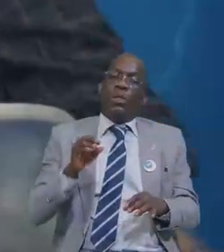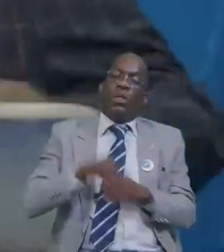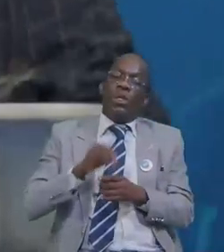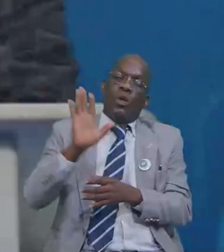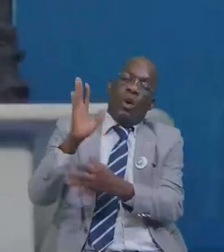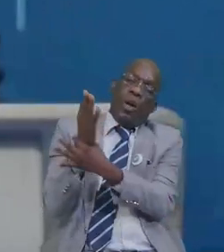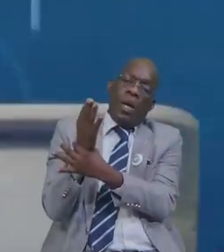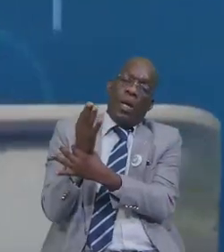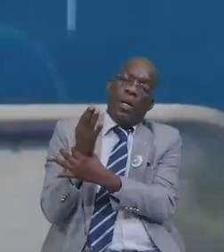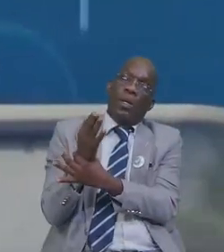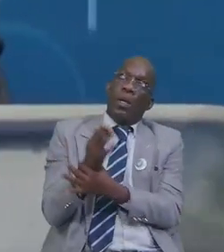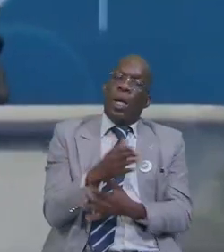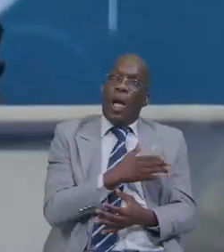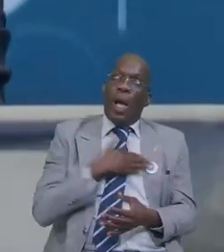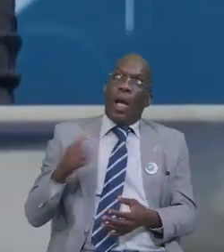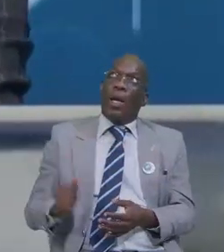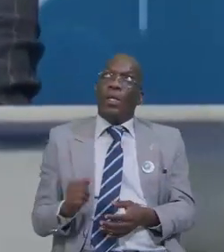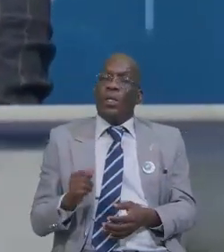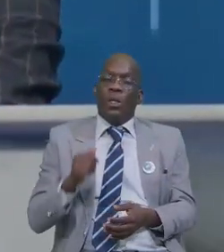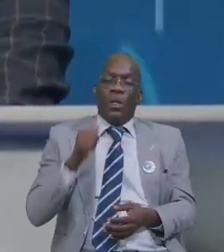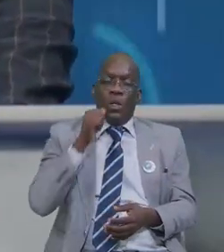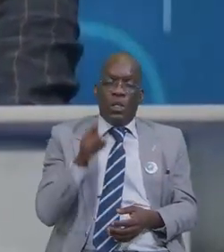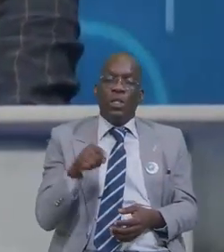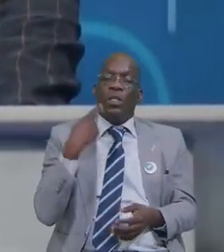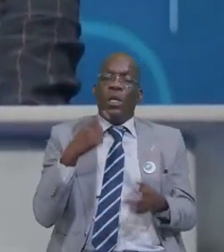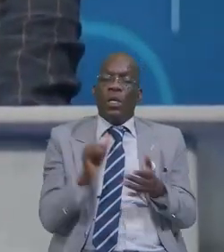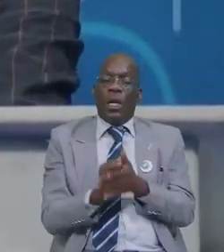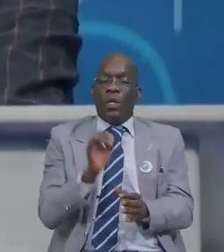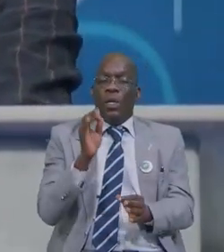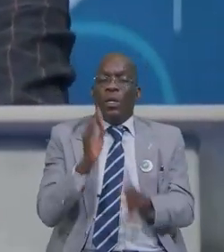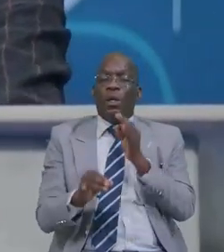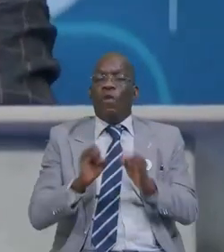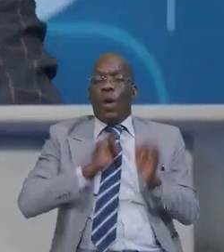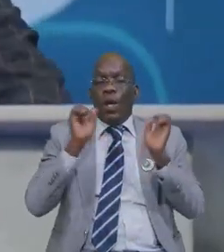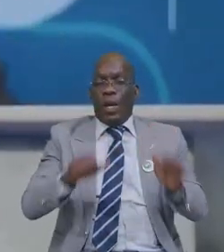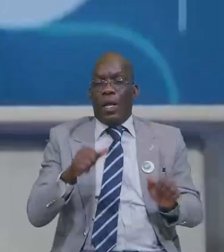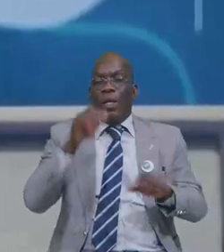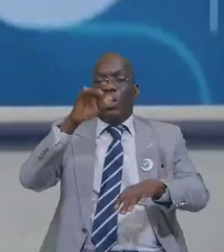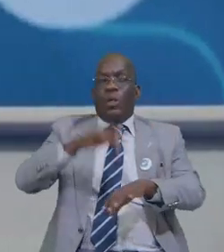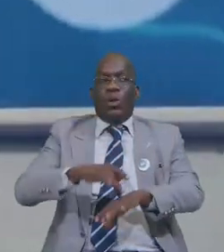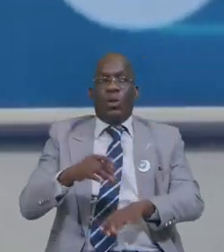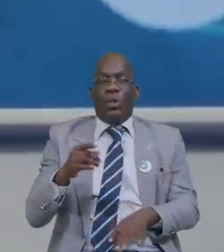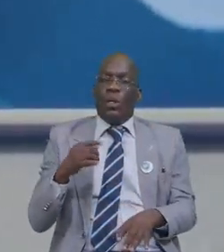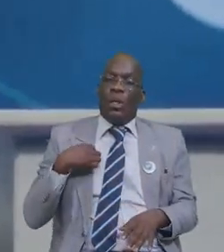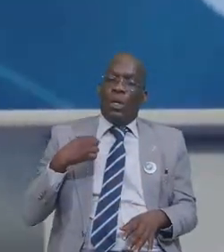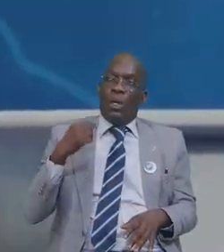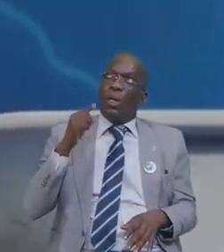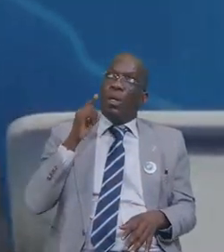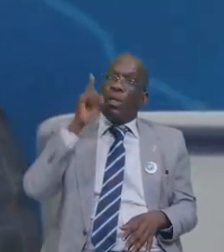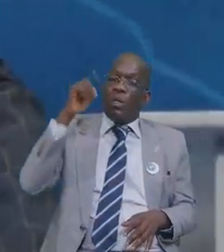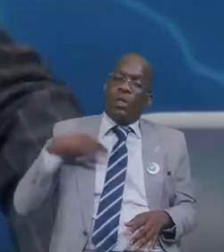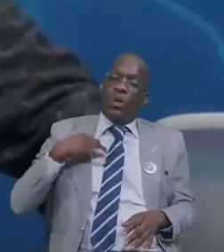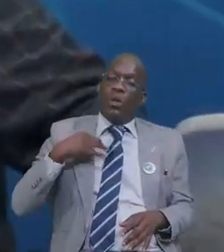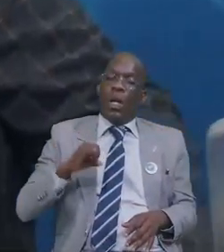tout est dans ta main. Et elle dit, si je peux seulement toucher ses vêtements, je